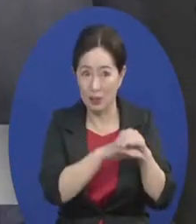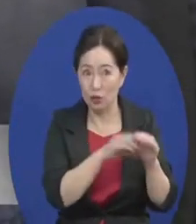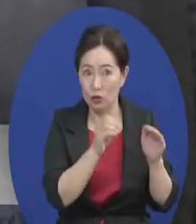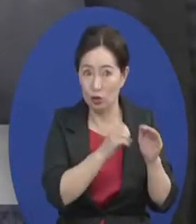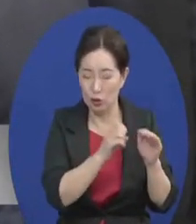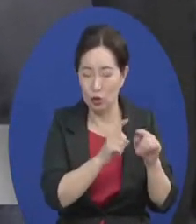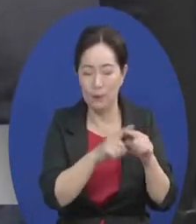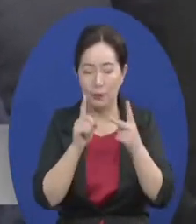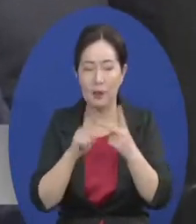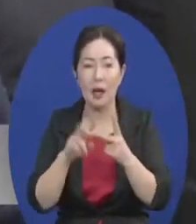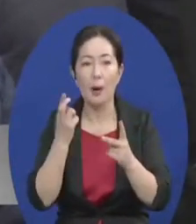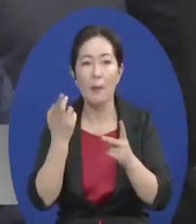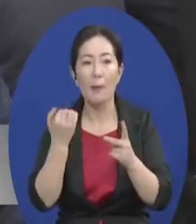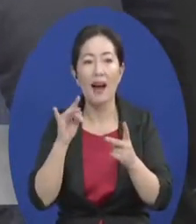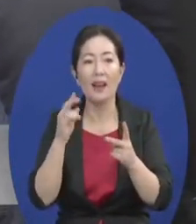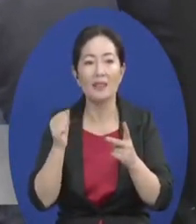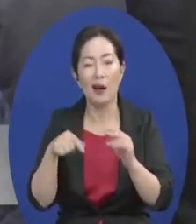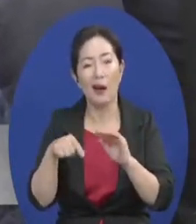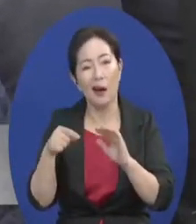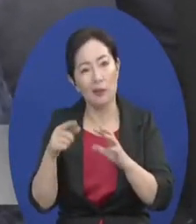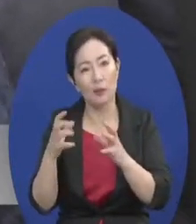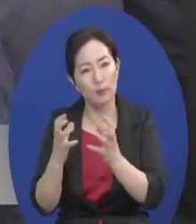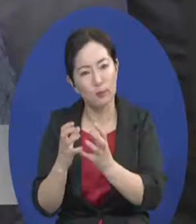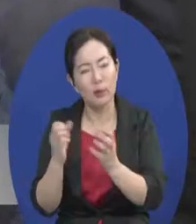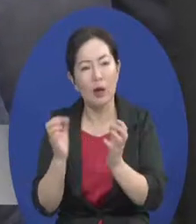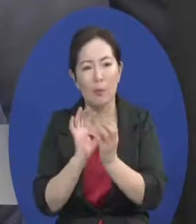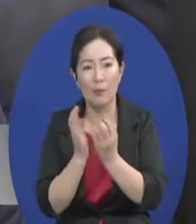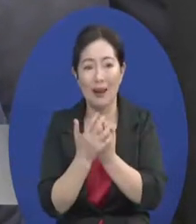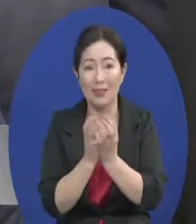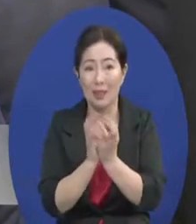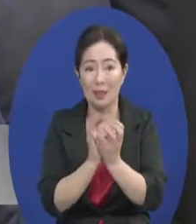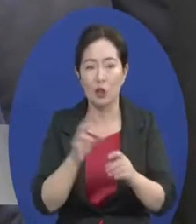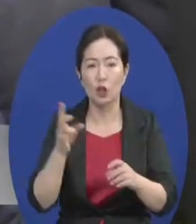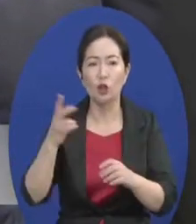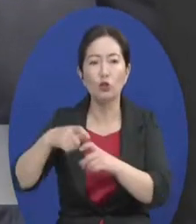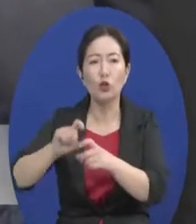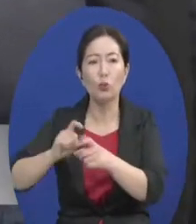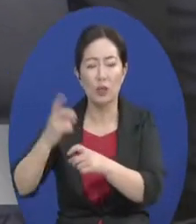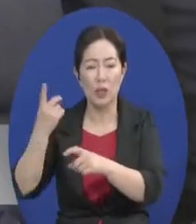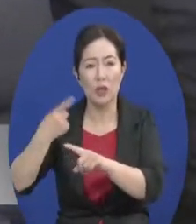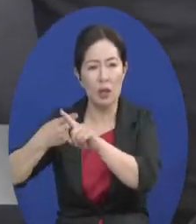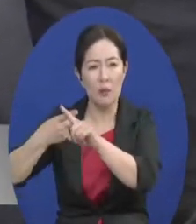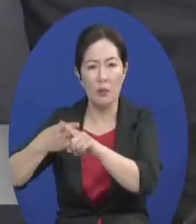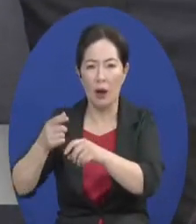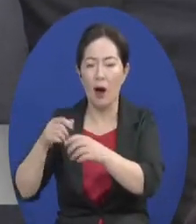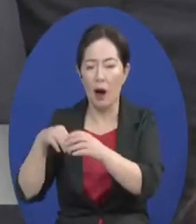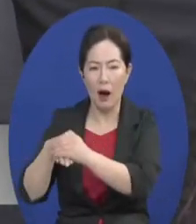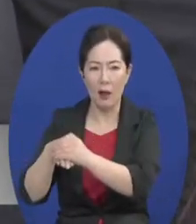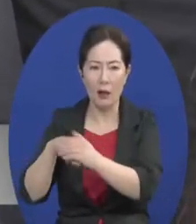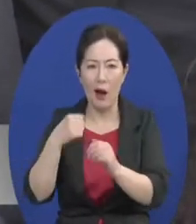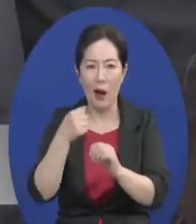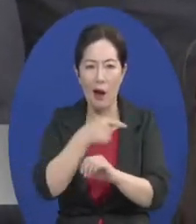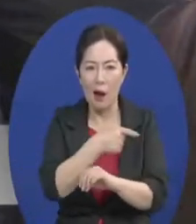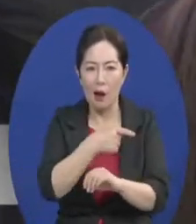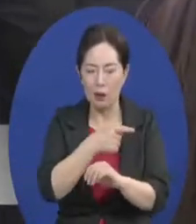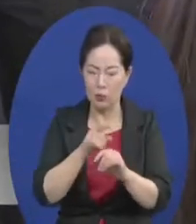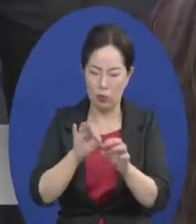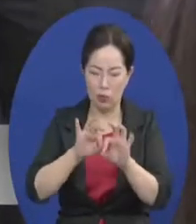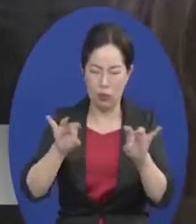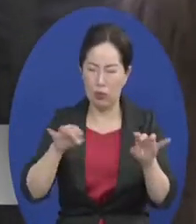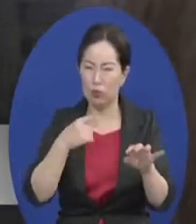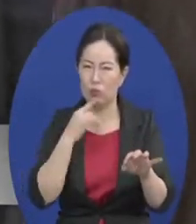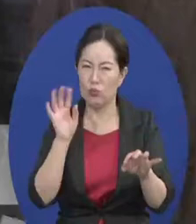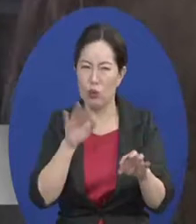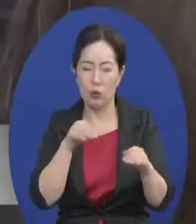байцаа энтрэж мод сэрүүн бас хасах тал руугаа. А төмс хүмүүсийн чинь бол нэмэг тал руугаа хасах руу орлуулдаг учраас тийм төрөлдсөн